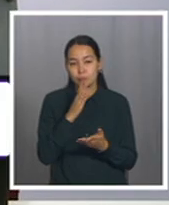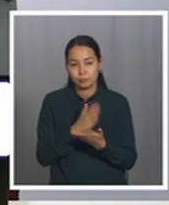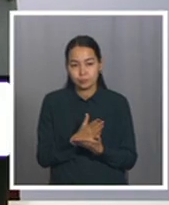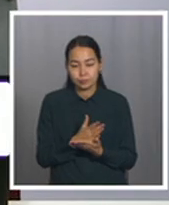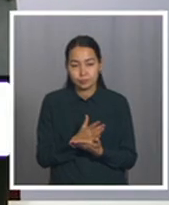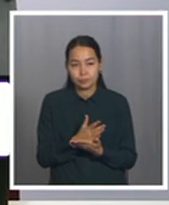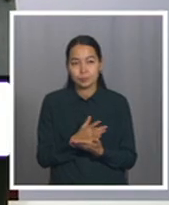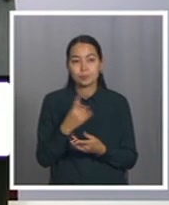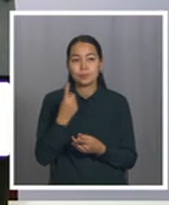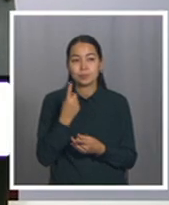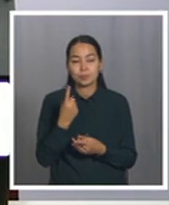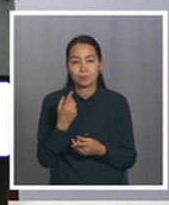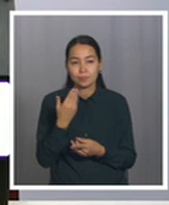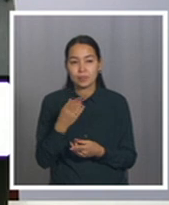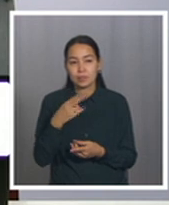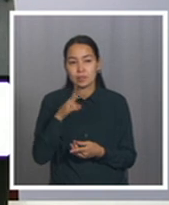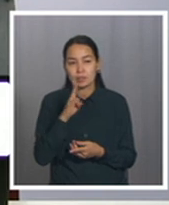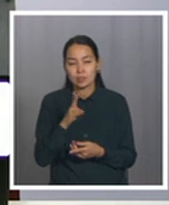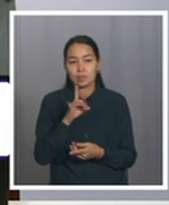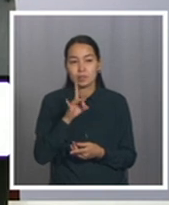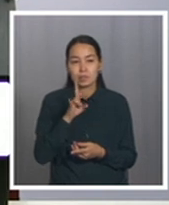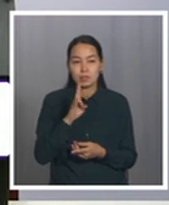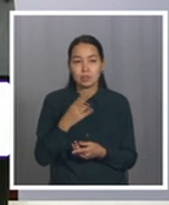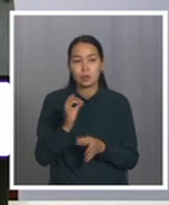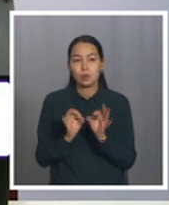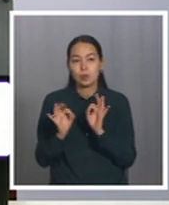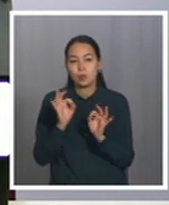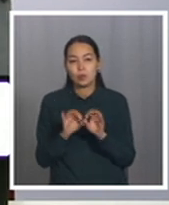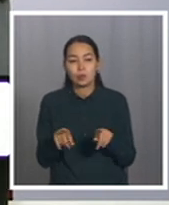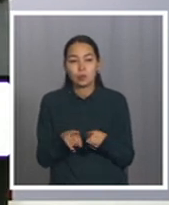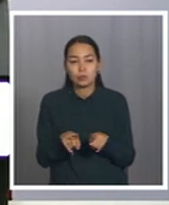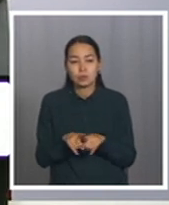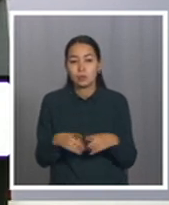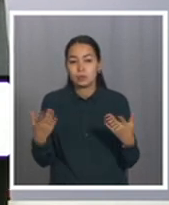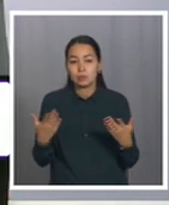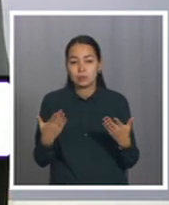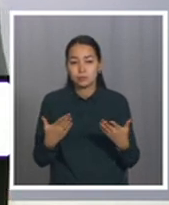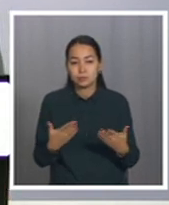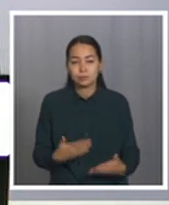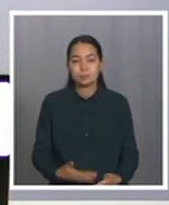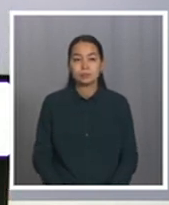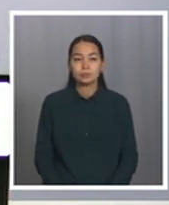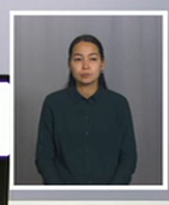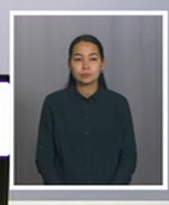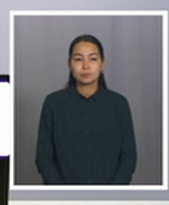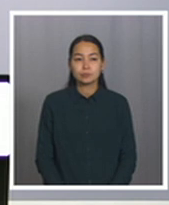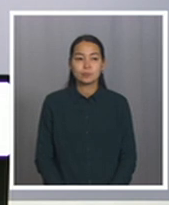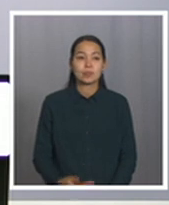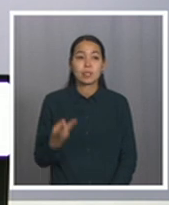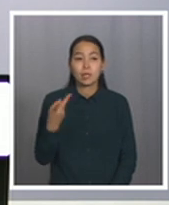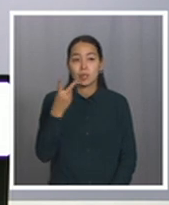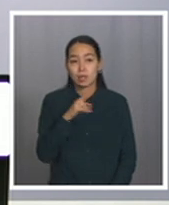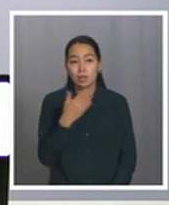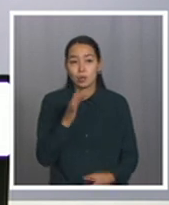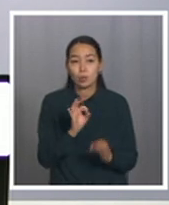Эң биринчи ДНК жана РНК молекулаларынын оксостуктарын караштырайык. Эки молекулада